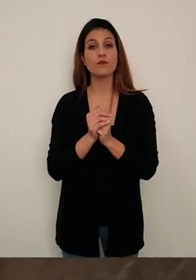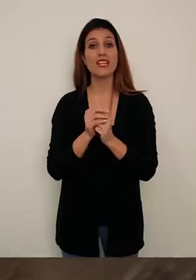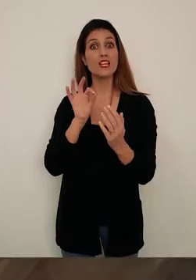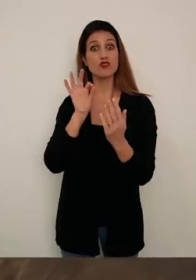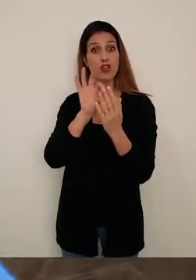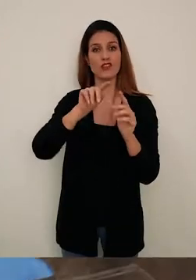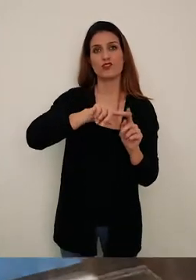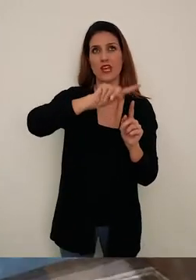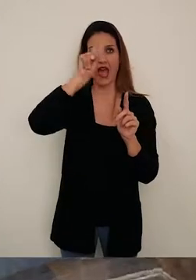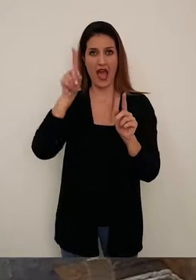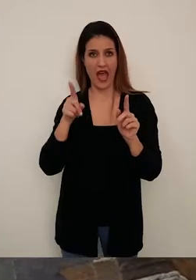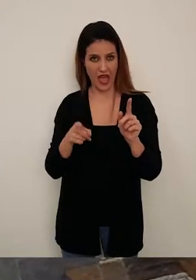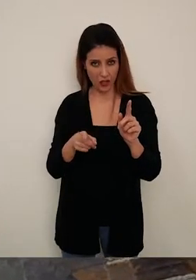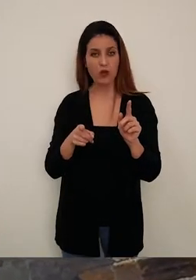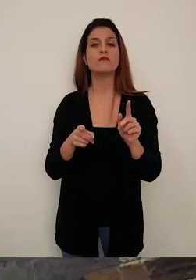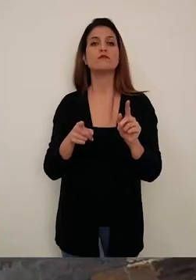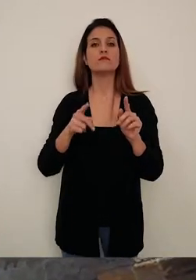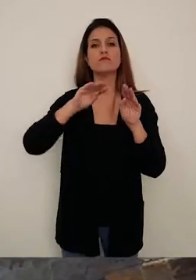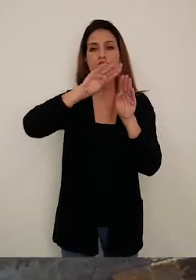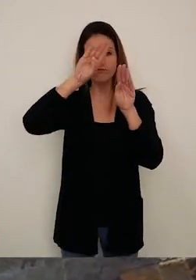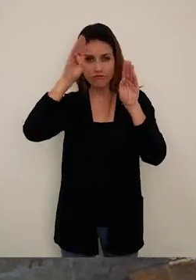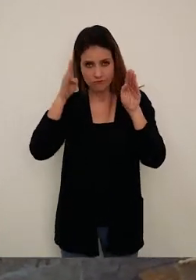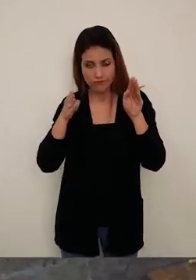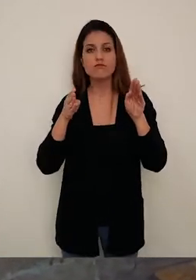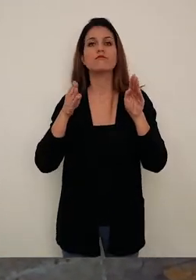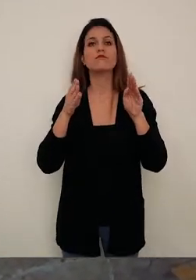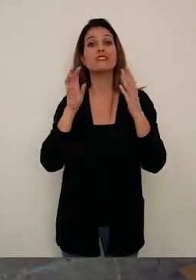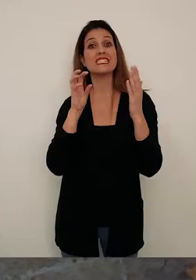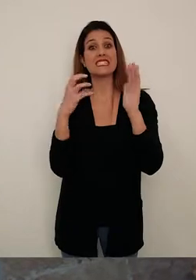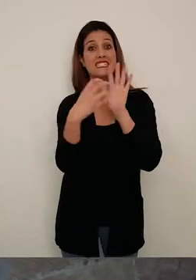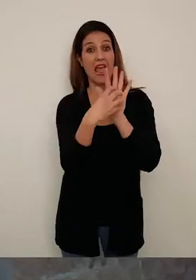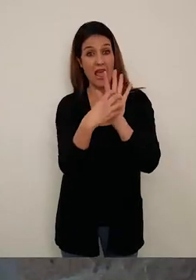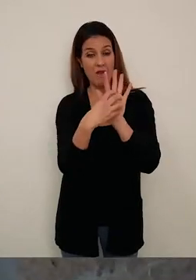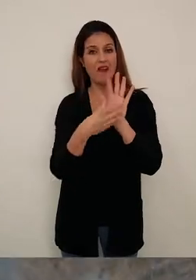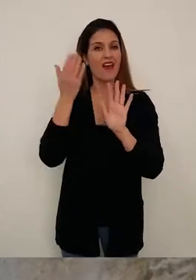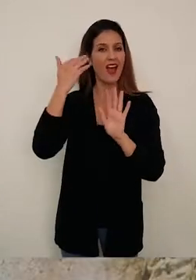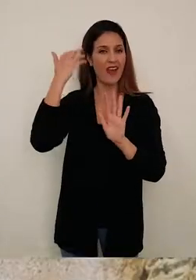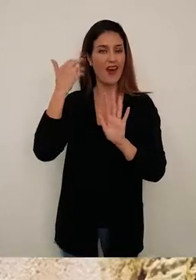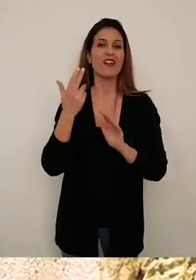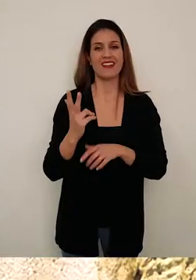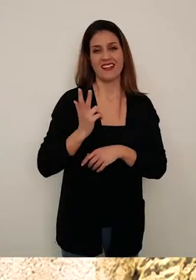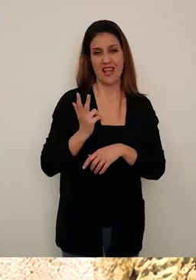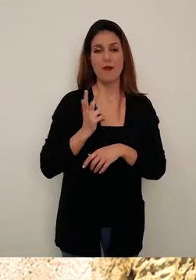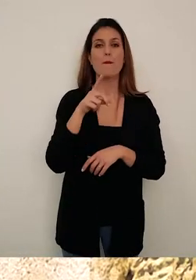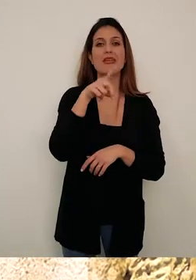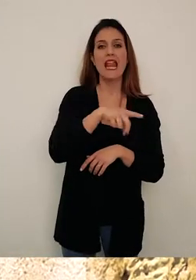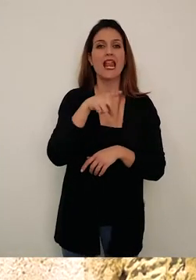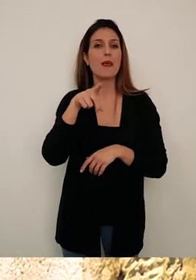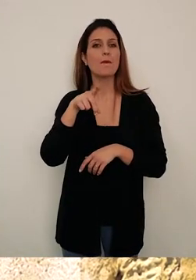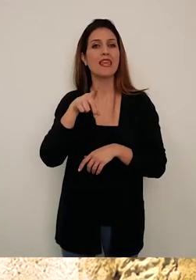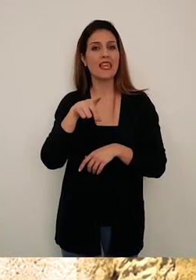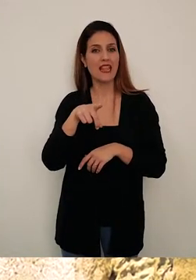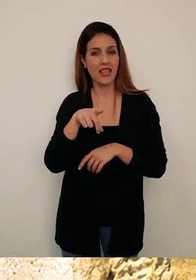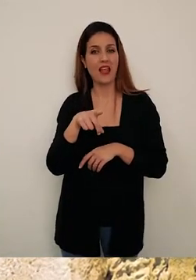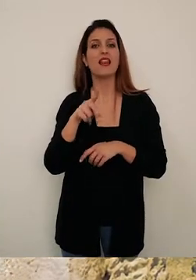Al centro vi è un arco contraddistinto da una volta a semicerchio, con gli stemmi degli allora feudatari Pinelli Pignatelli e